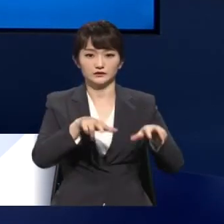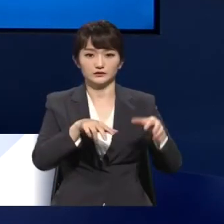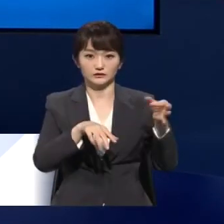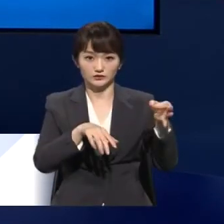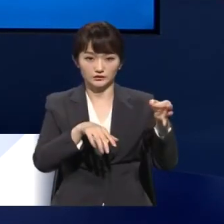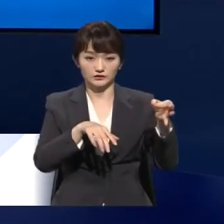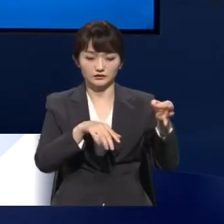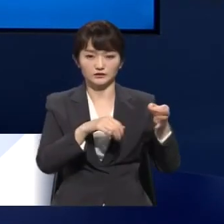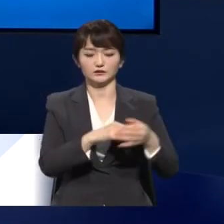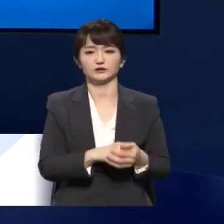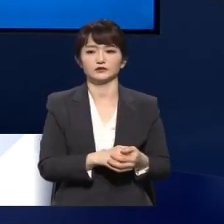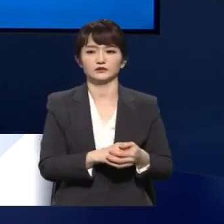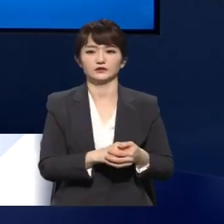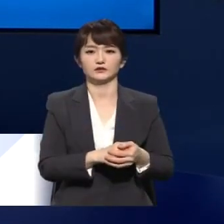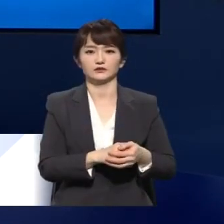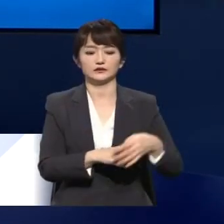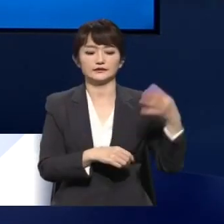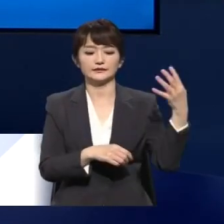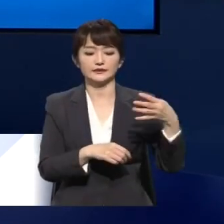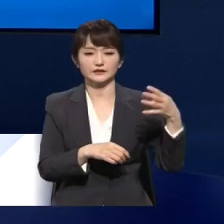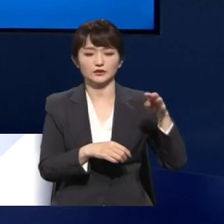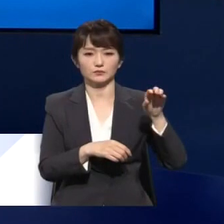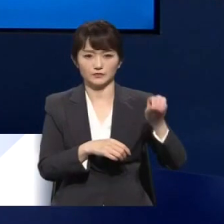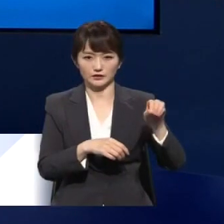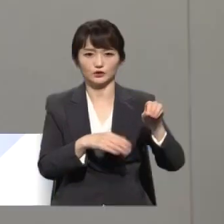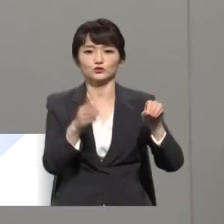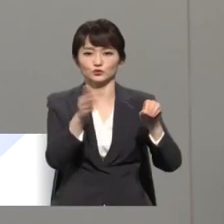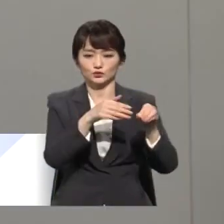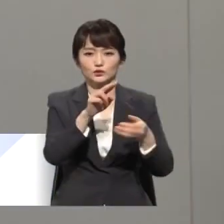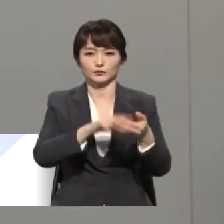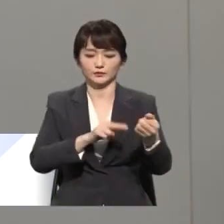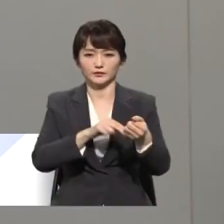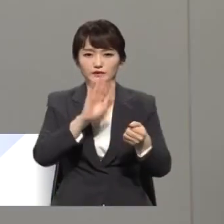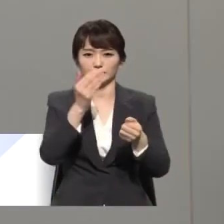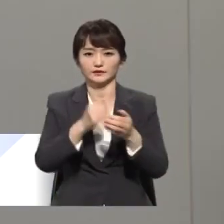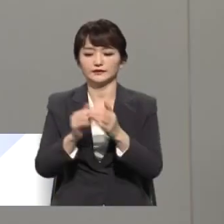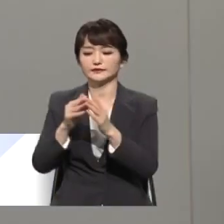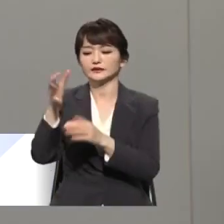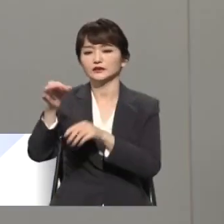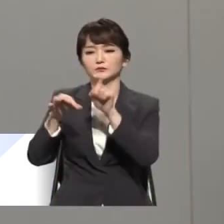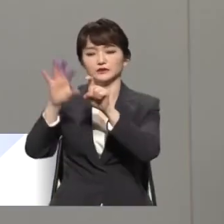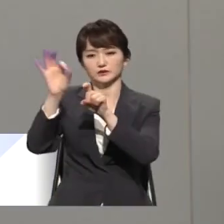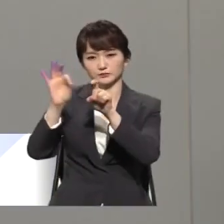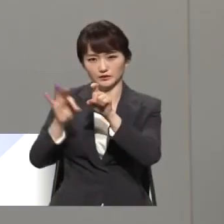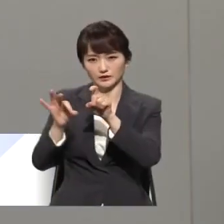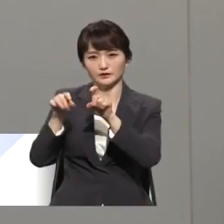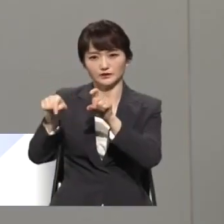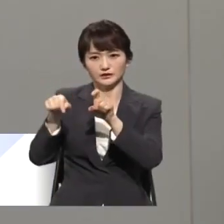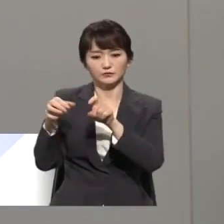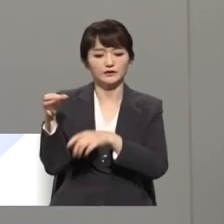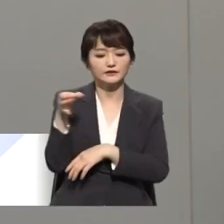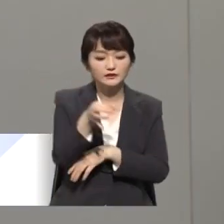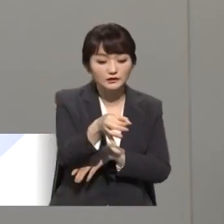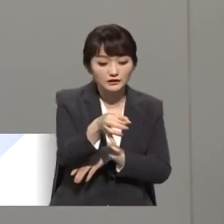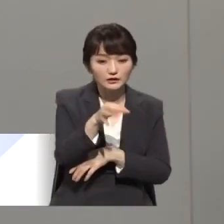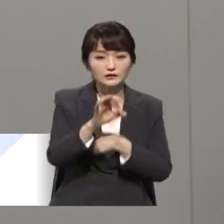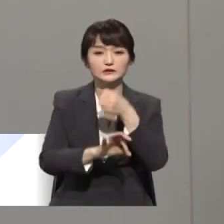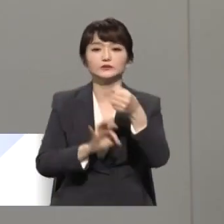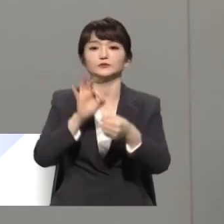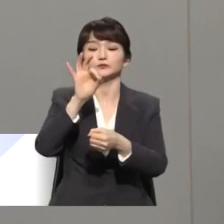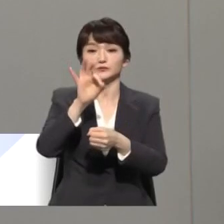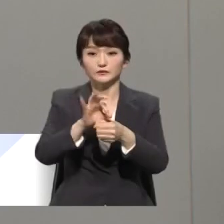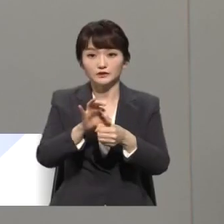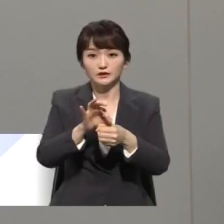경우에 평당 4000만원 대로 분양 될 것입니다 g 카페 10% 만 내면 10년 동안